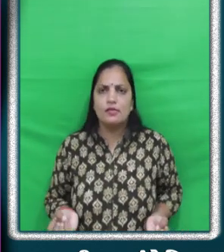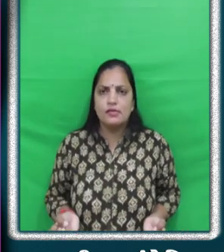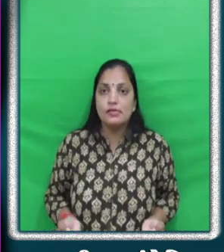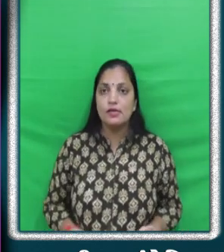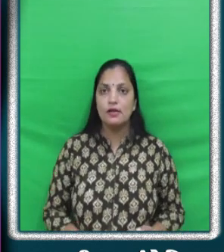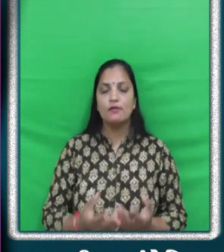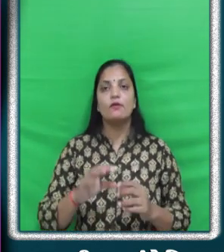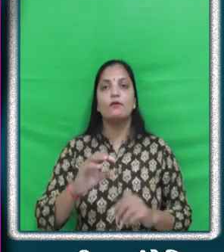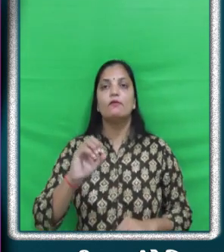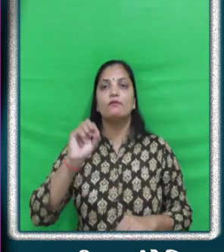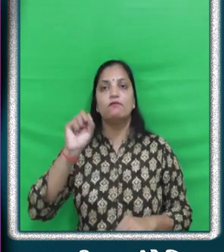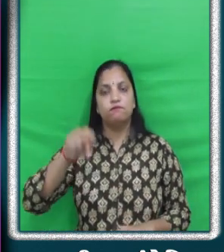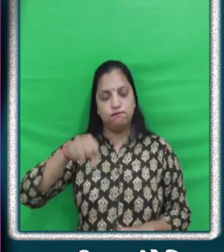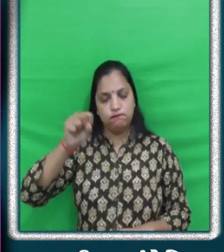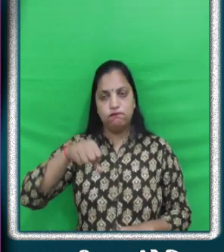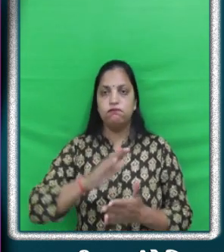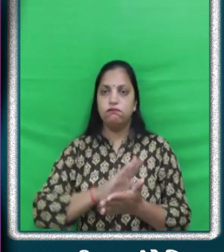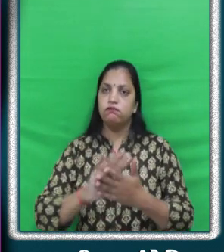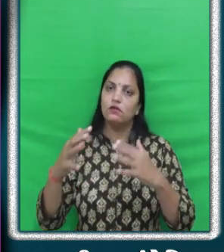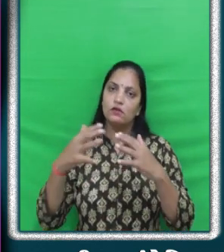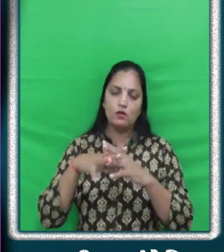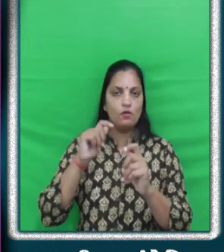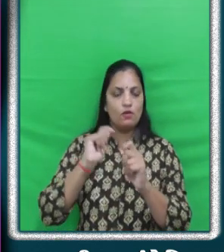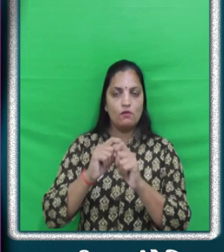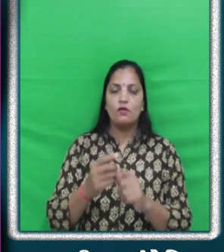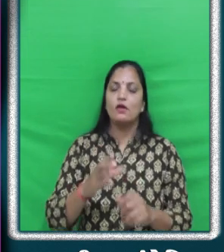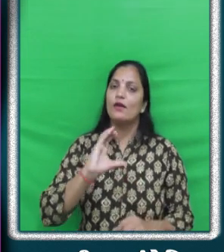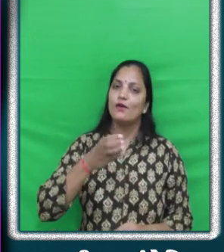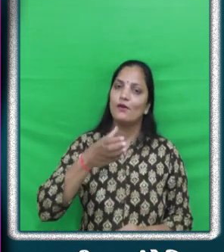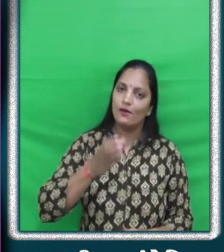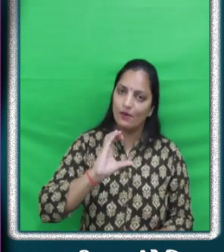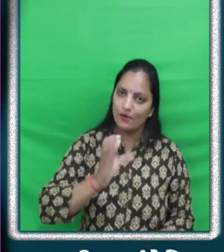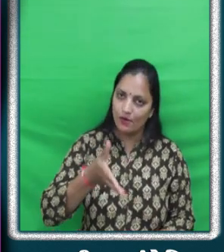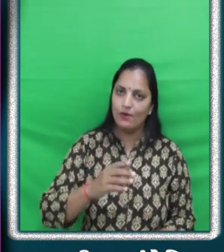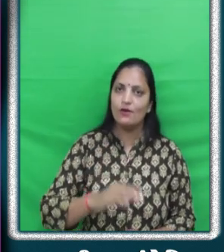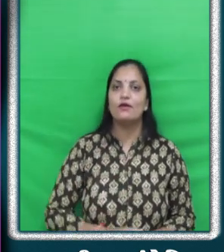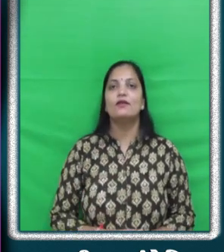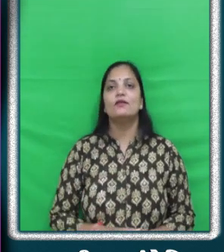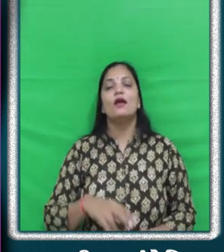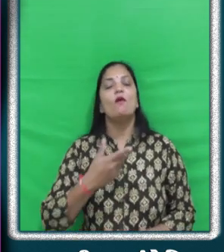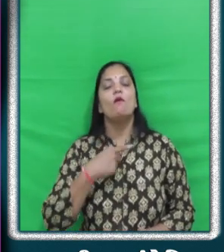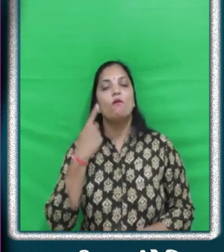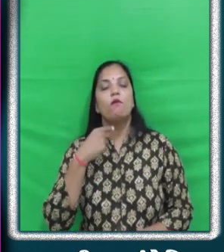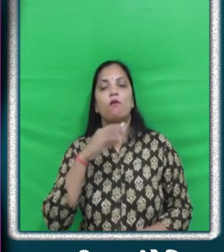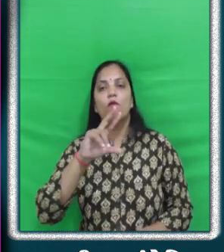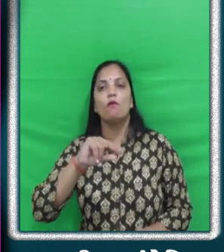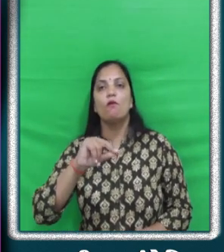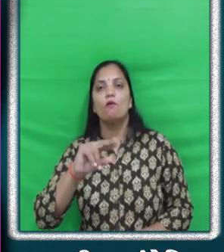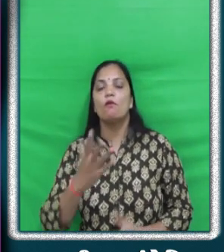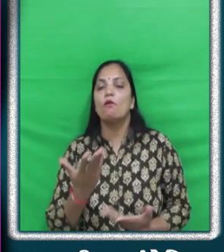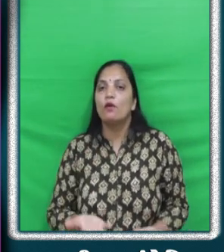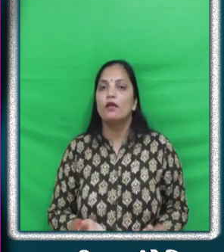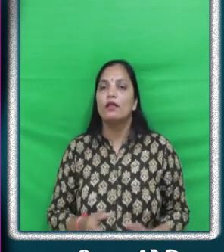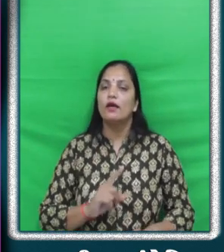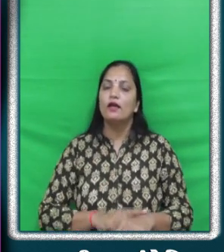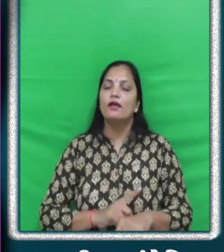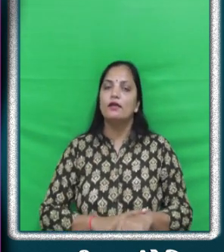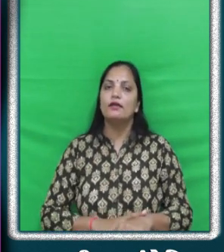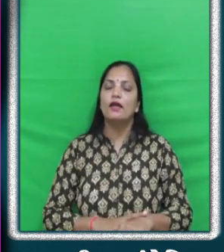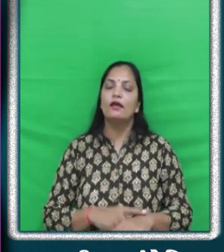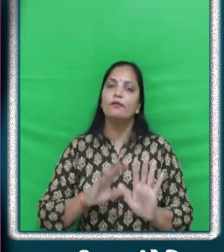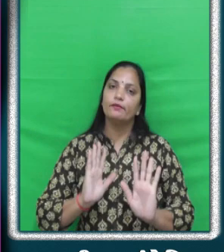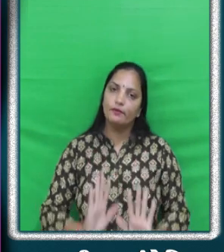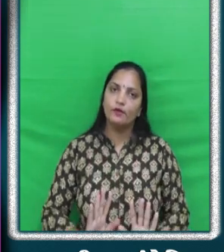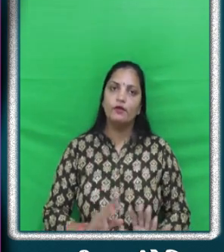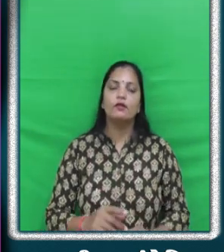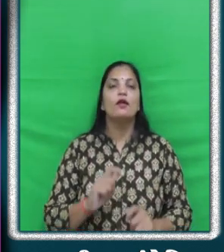કહેતા હતા કે હા ટીચર અમે ગૃહ કાર્ય કરીએ છીએ, તેના માટે અભિનંદન. અને જે નો કહેતા હતા એ વાંધો નહીં, ટાઈમ મળે ત્યારે કરી